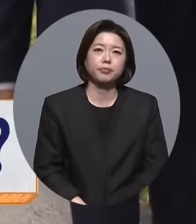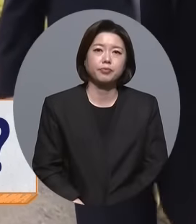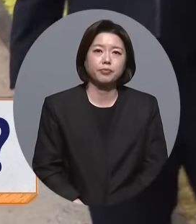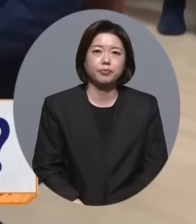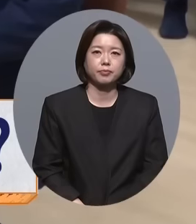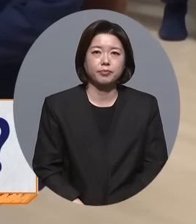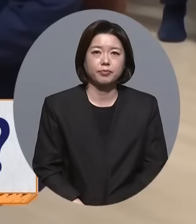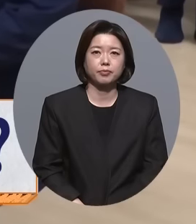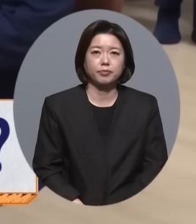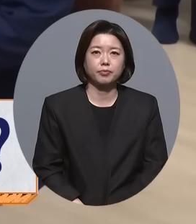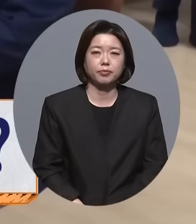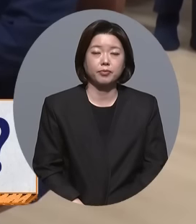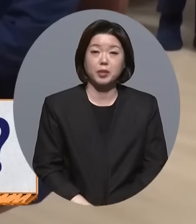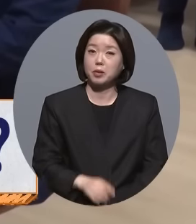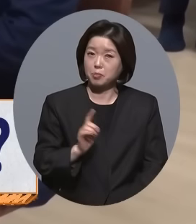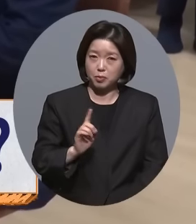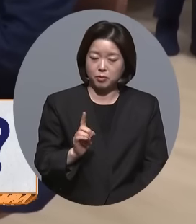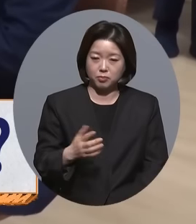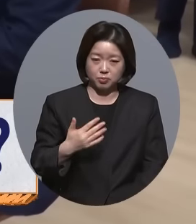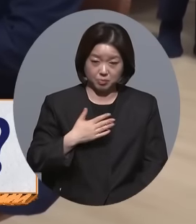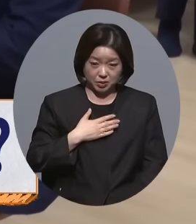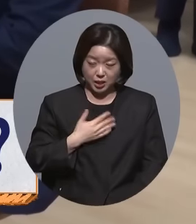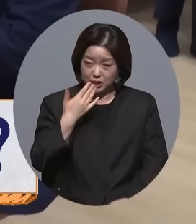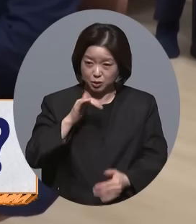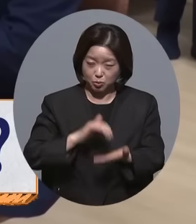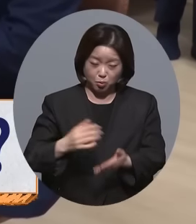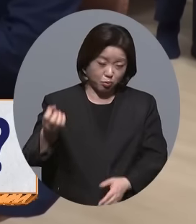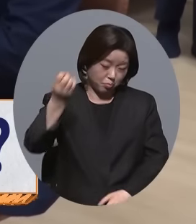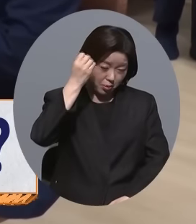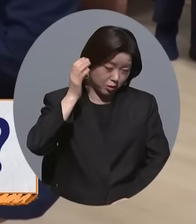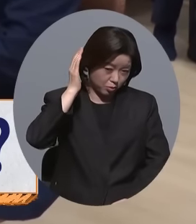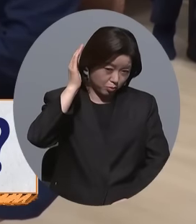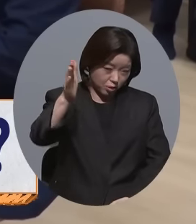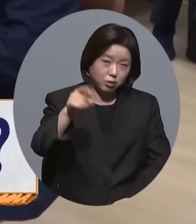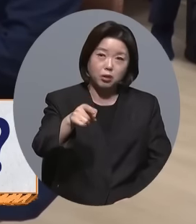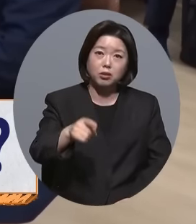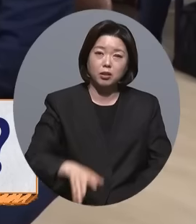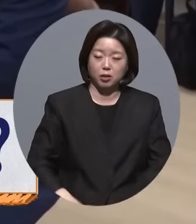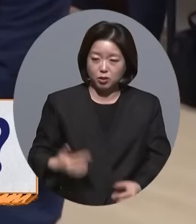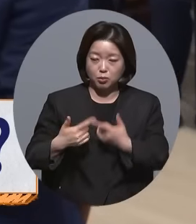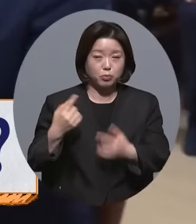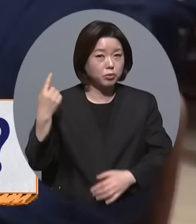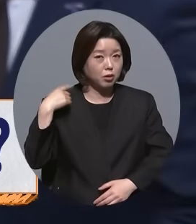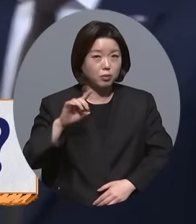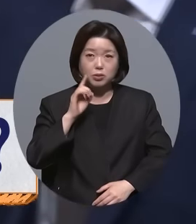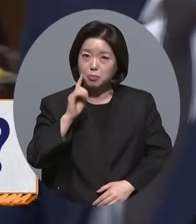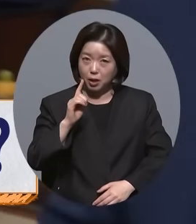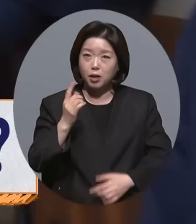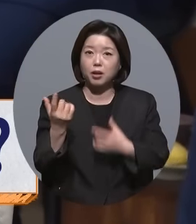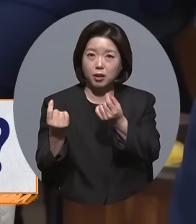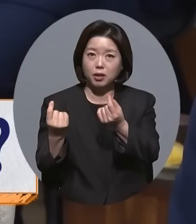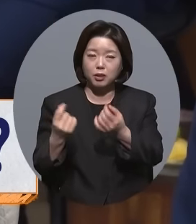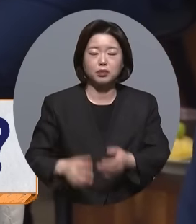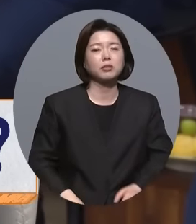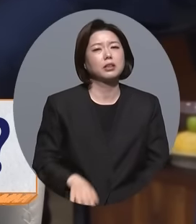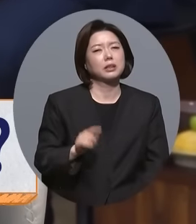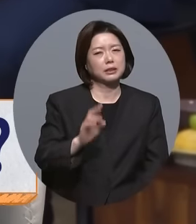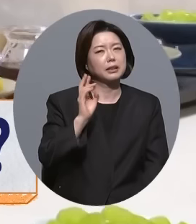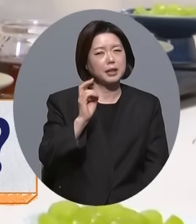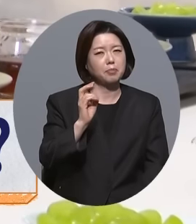그 나는 돌을 맞아도 가겠다라는 대통령의 뭐 부산에서 어떻게 하신 말씀으로 알고 있는데 네. 그게